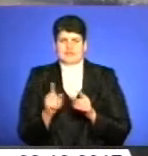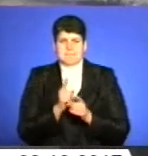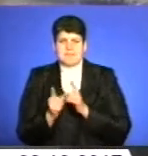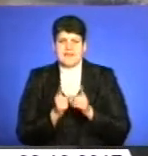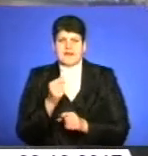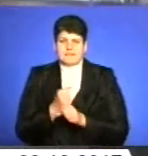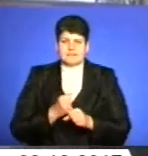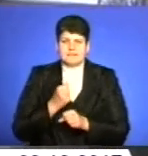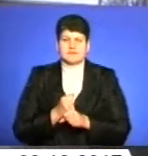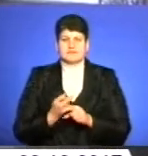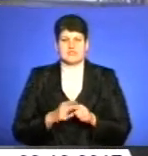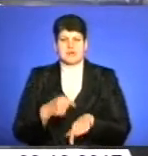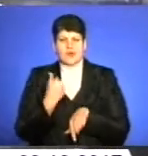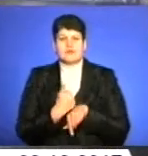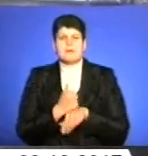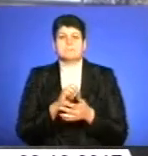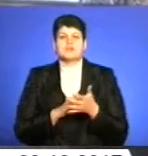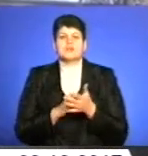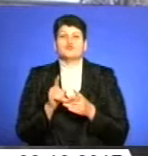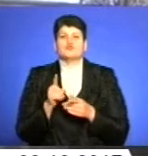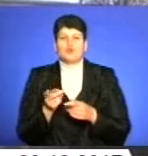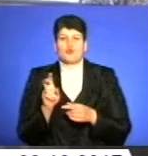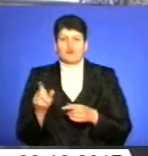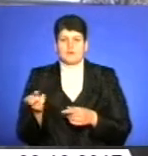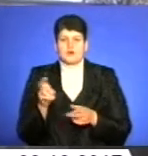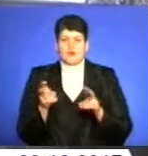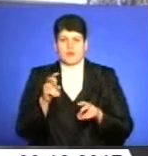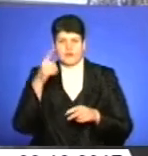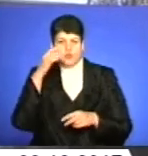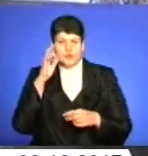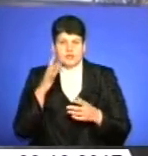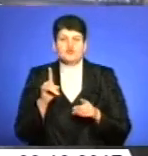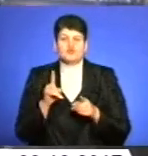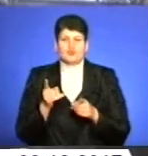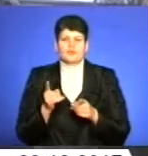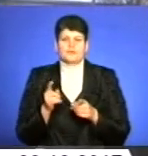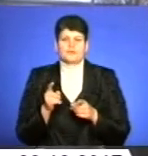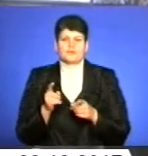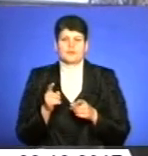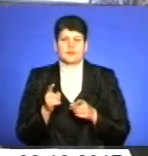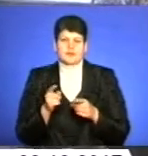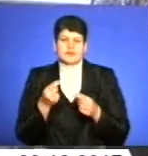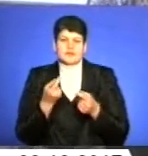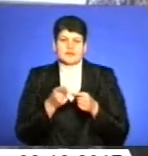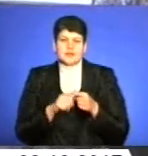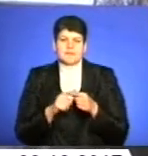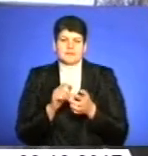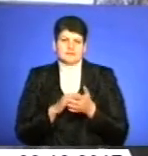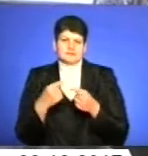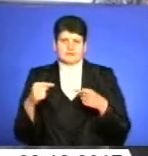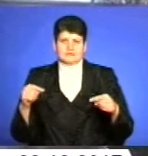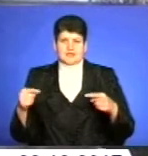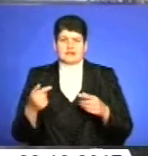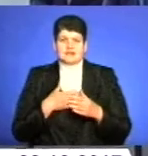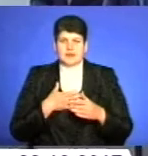працювати. Це саме головне. Причини, чому люди йдуть в поліцію зараз. І причини, чому люди йшли в міліцію, мені здається, що відрізняються. Для мене